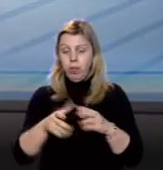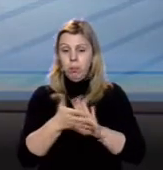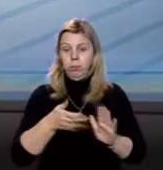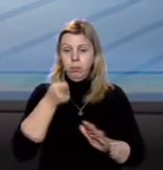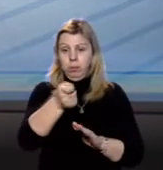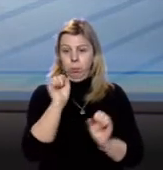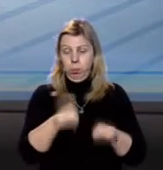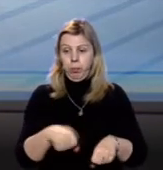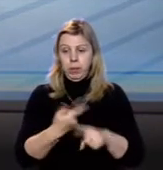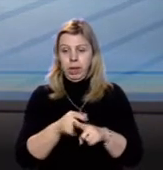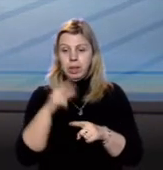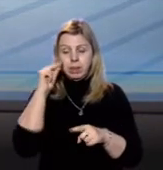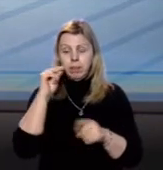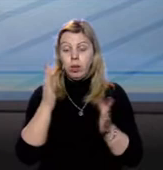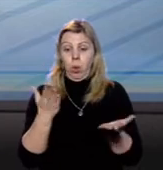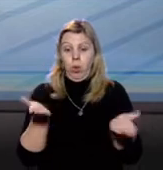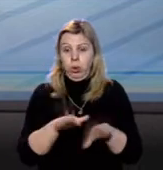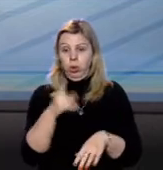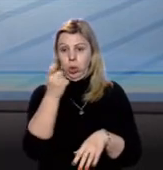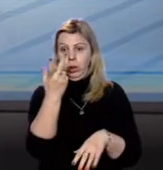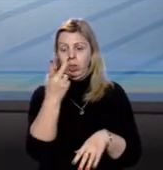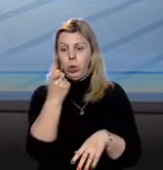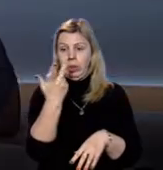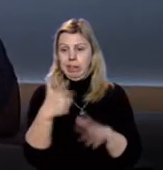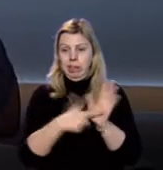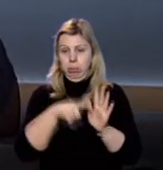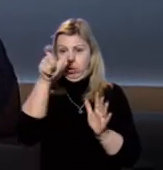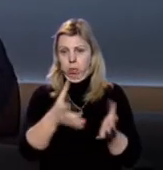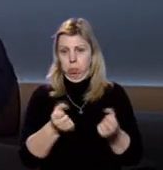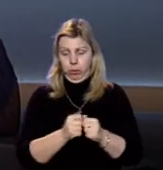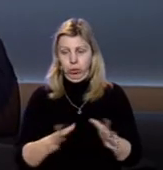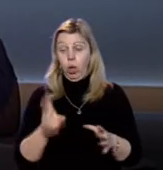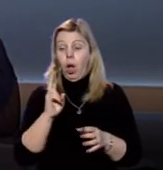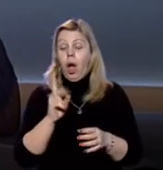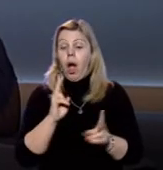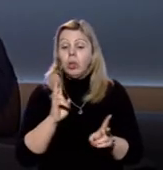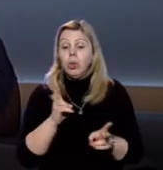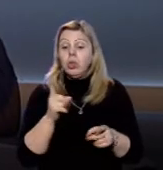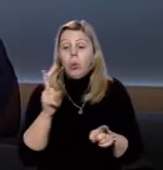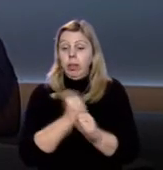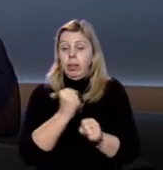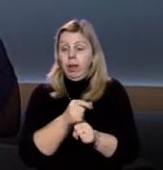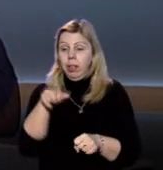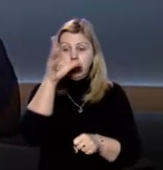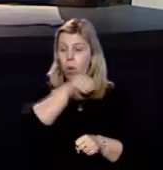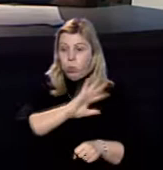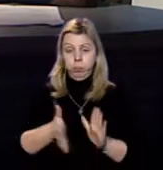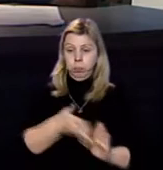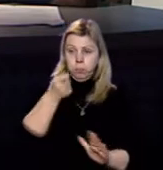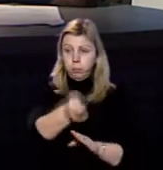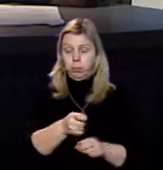таку заяву. Відповідно, в нас і цифра тільки 137 одержувачів. Скажіть, а що робити тим, хто не встиг